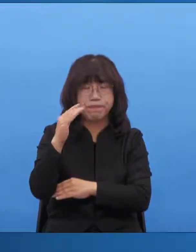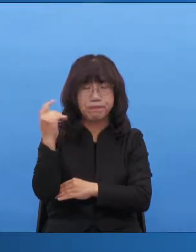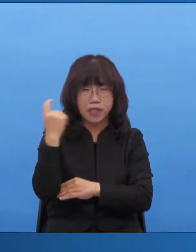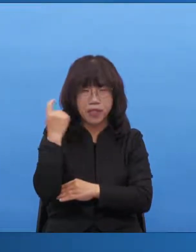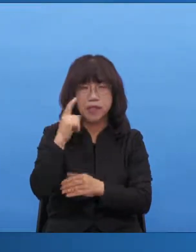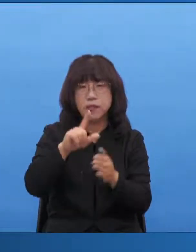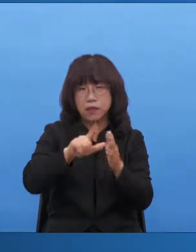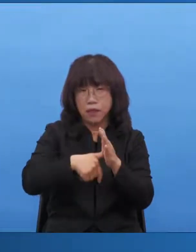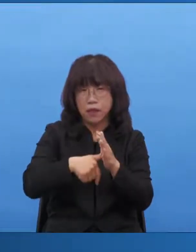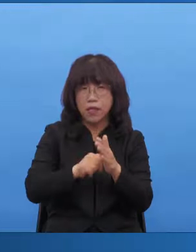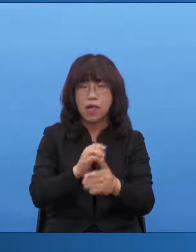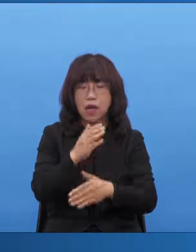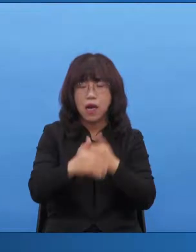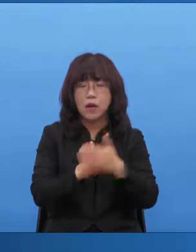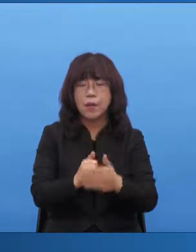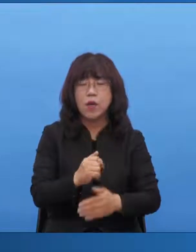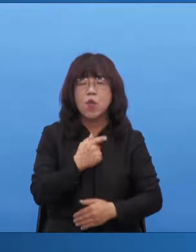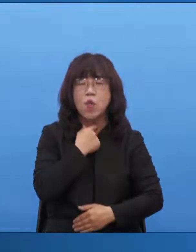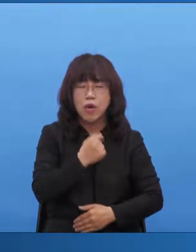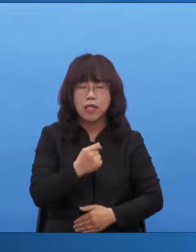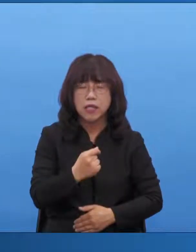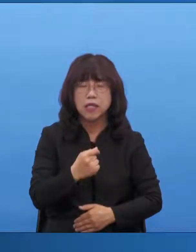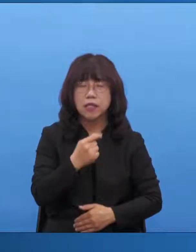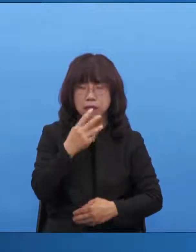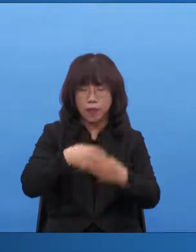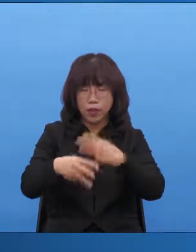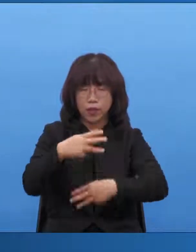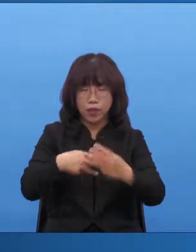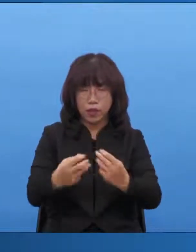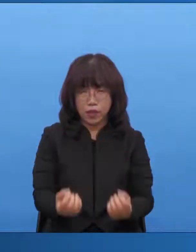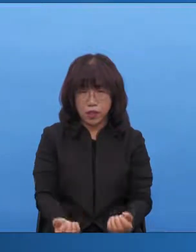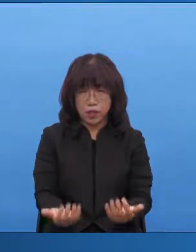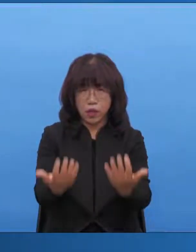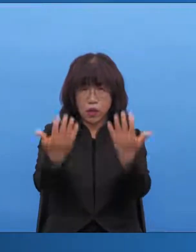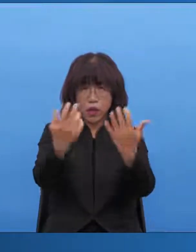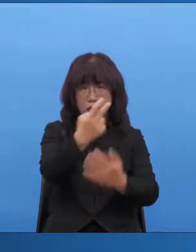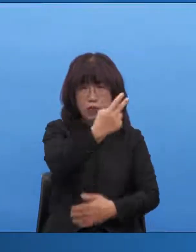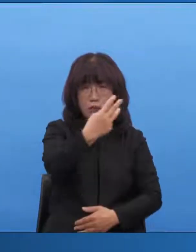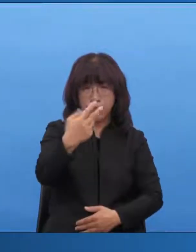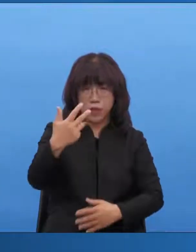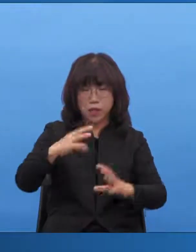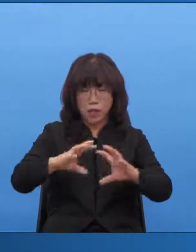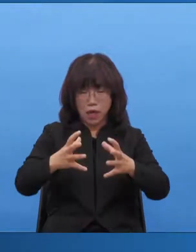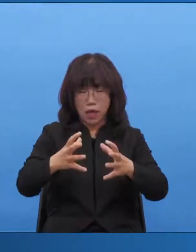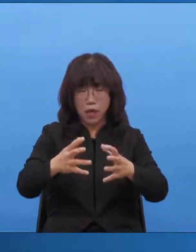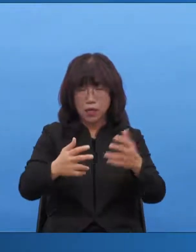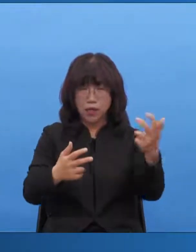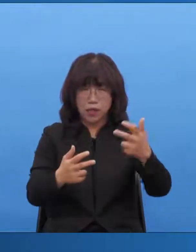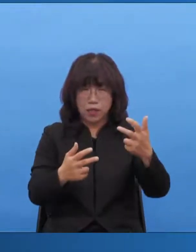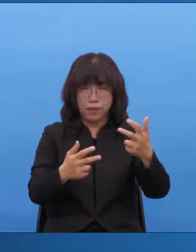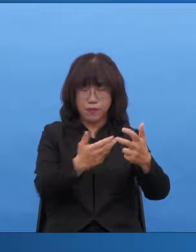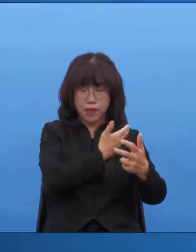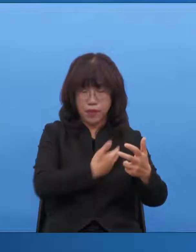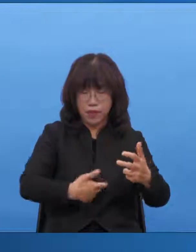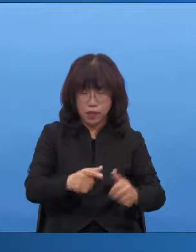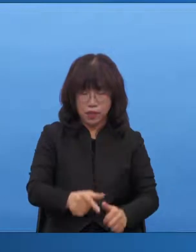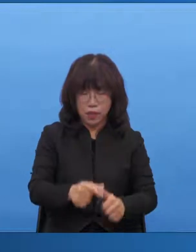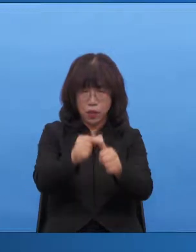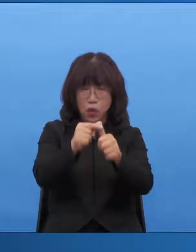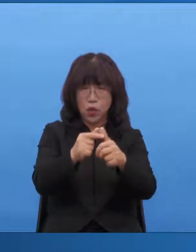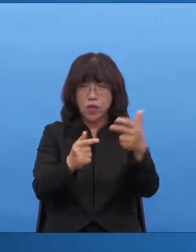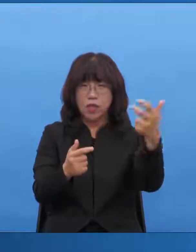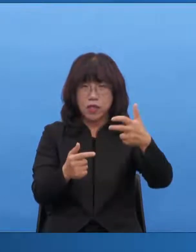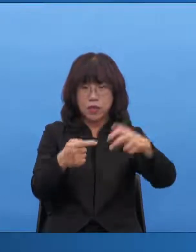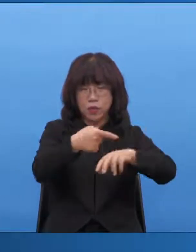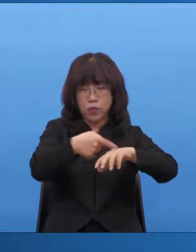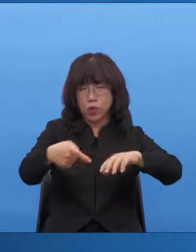참된 렘넌트들이 현장 곳곳에 일어나 237 나라 현장을 살리고 70 제자를 살리며 70 종족과 70 나라를